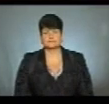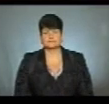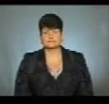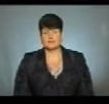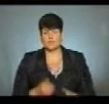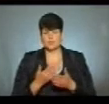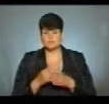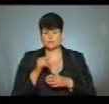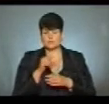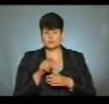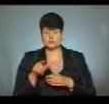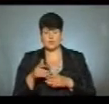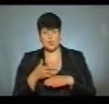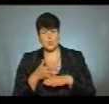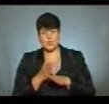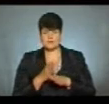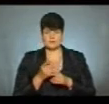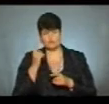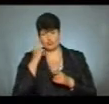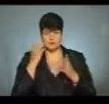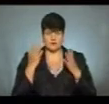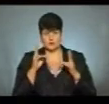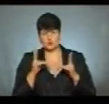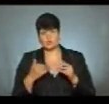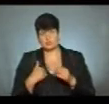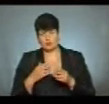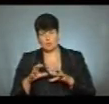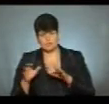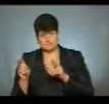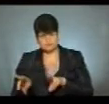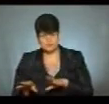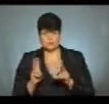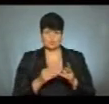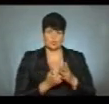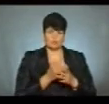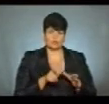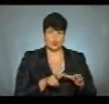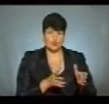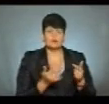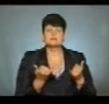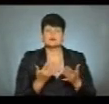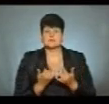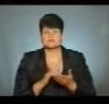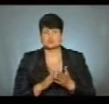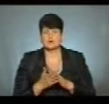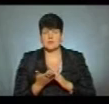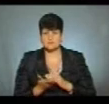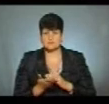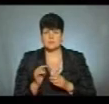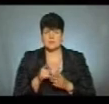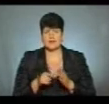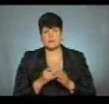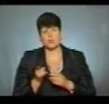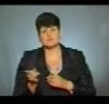Отже, тоді мешканці розділилися в думках, хтось хотів бруківку, хтось хотів нову дорогу. А яка ситуація зараз і питання